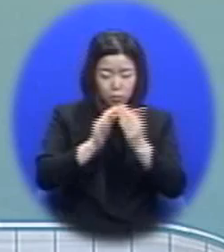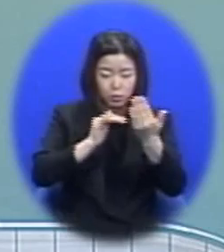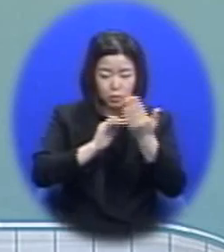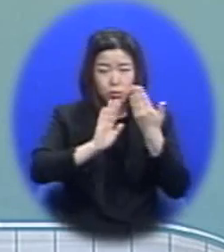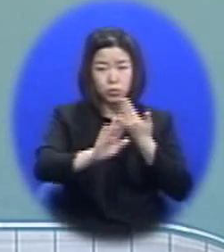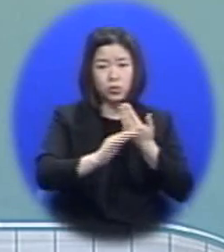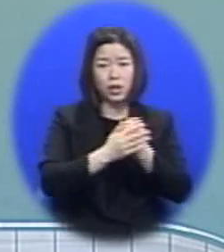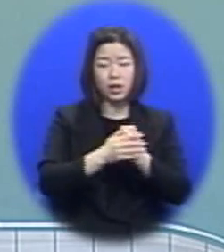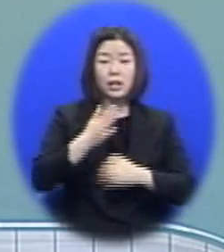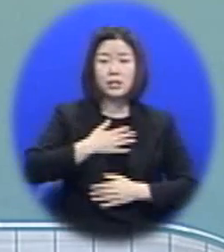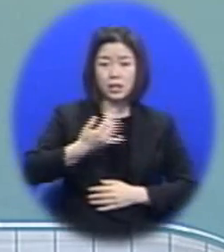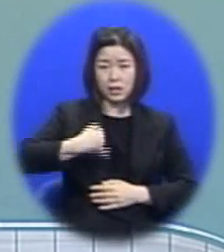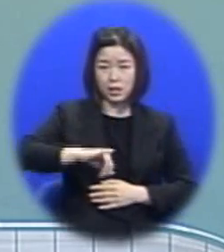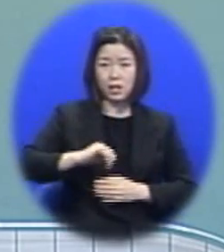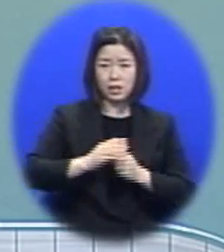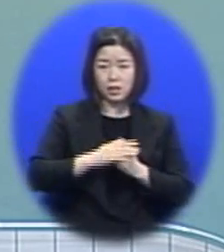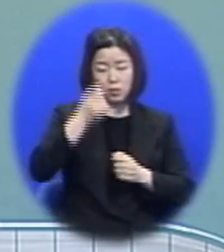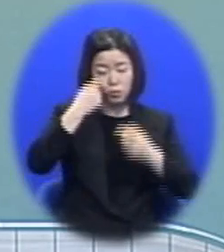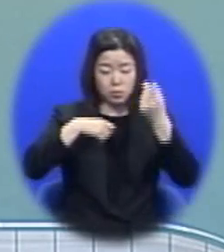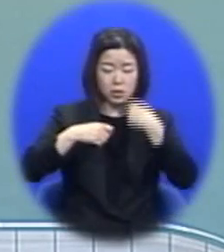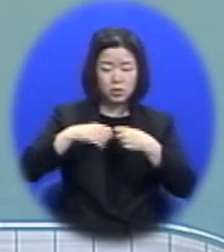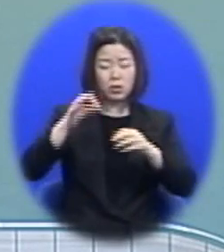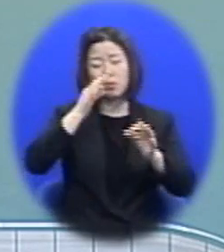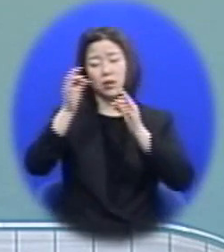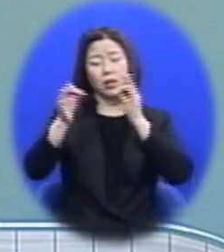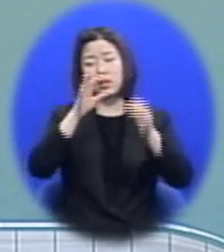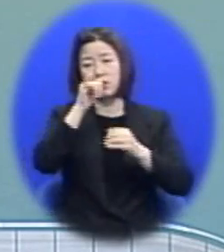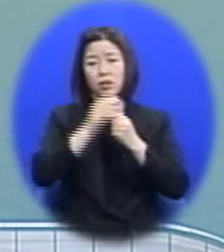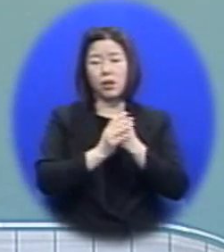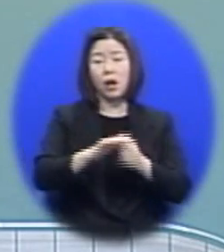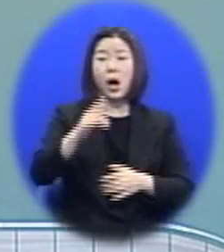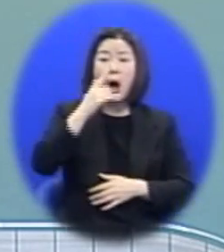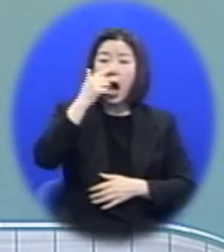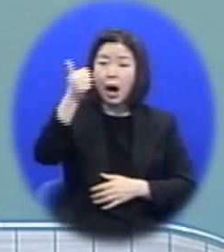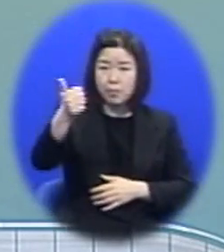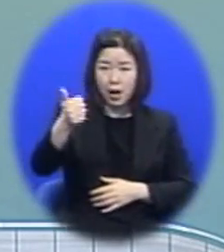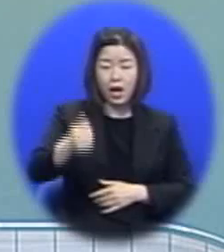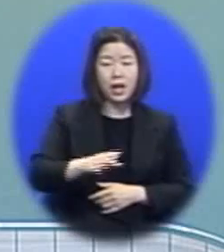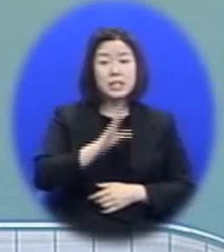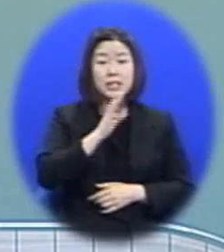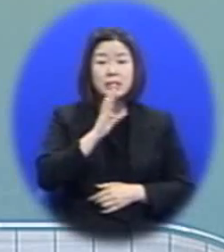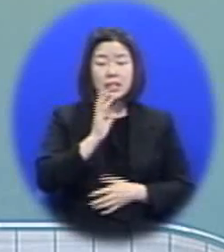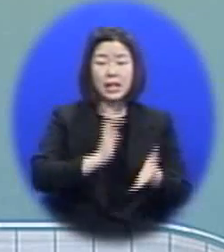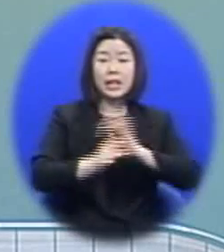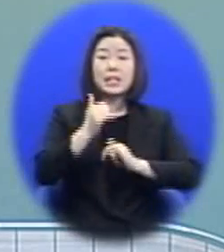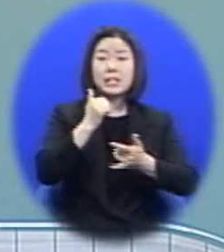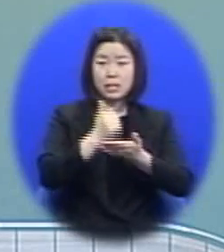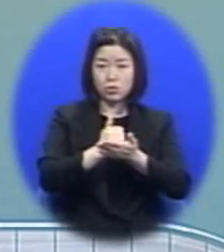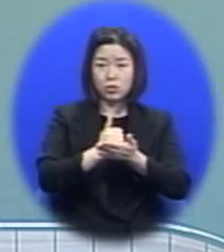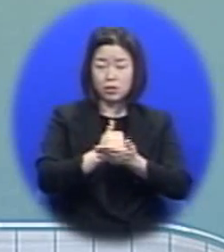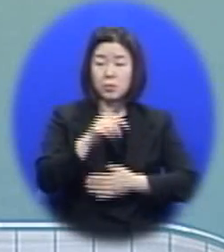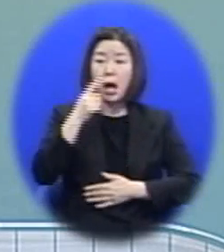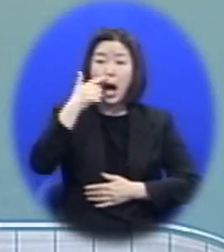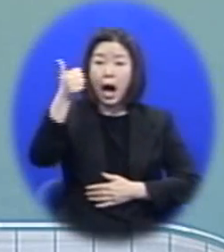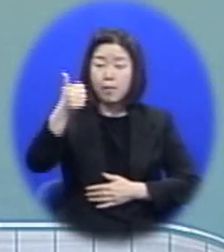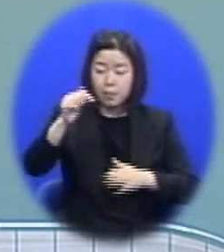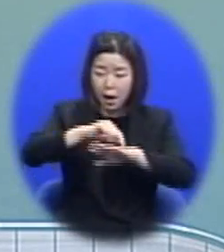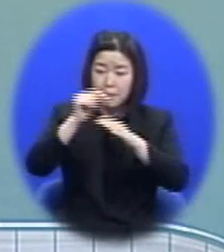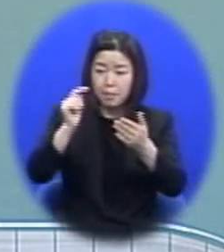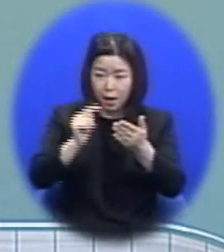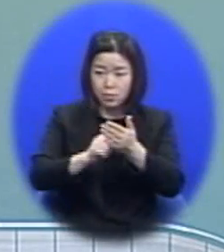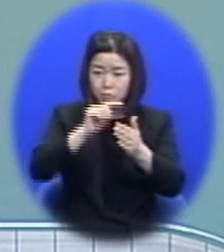울면서 저에게 소리소리 질러요 아빠 진짜 예수님이 아빠 마음에 계신 거